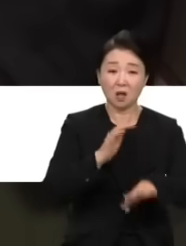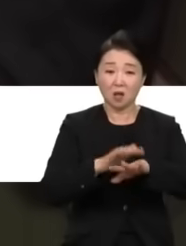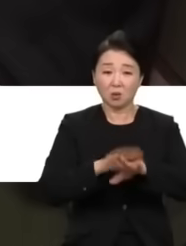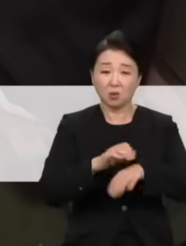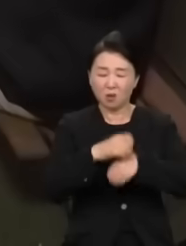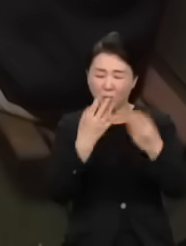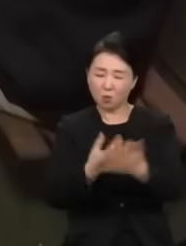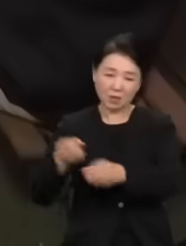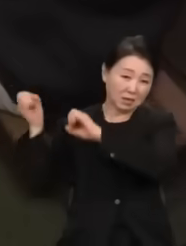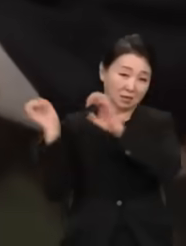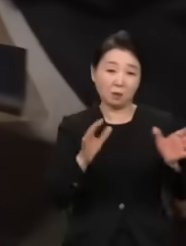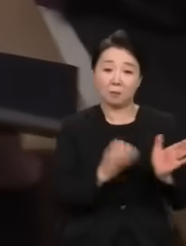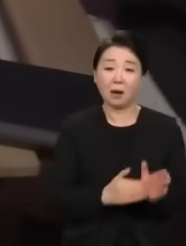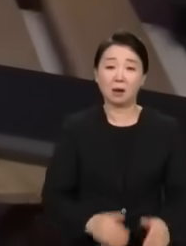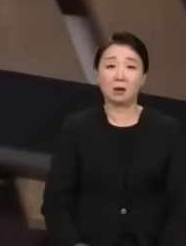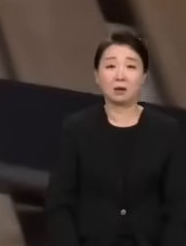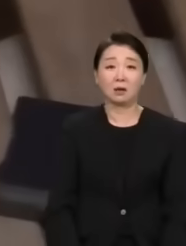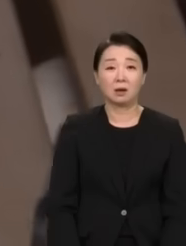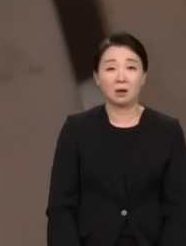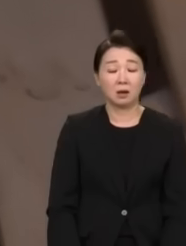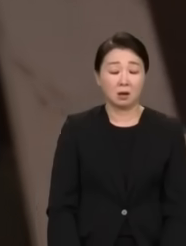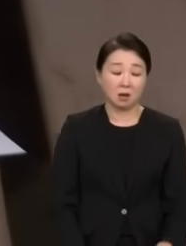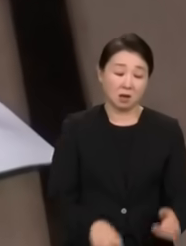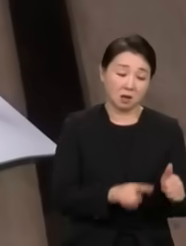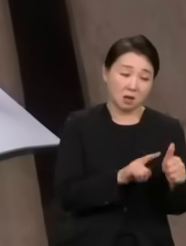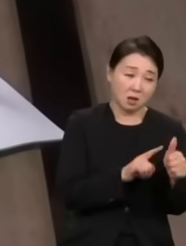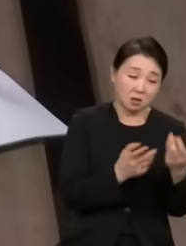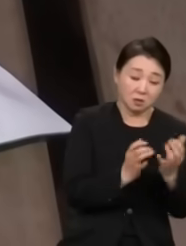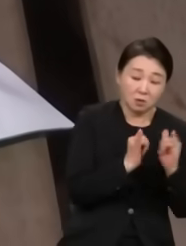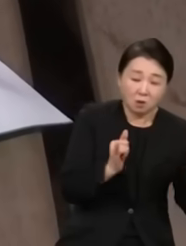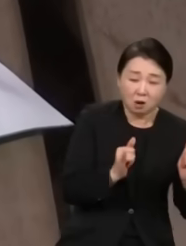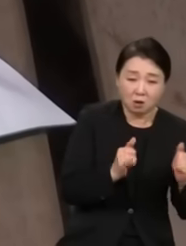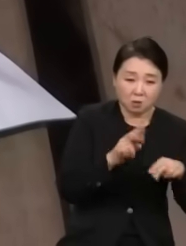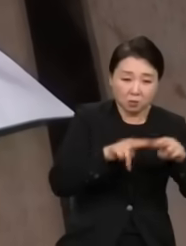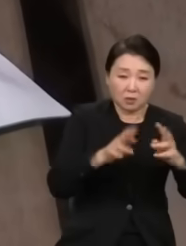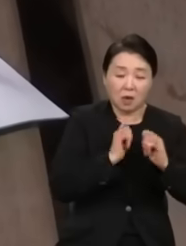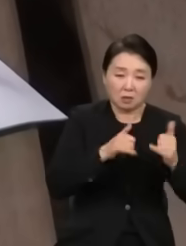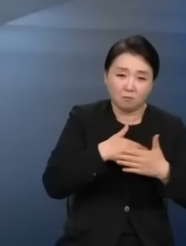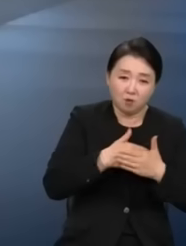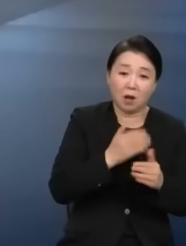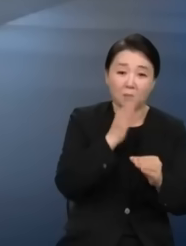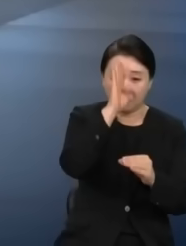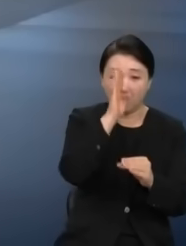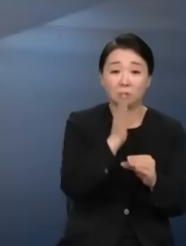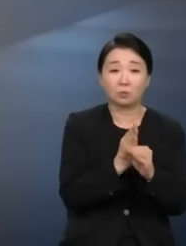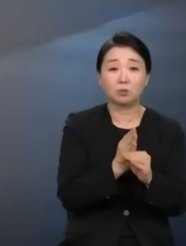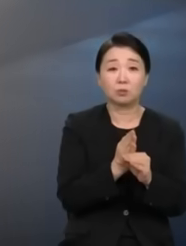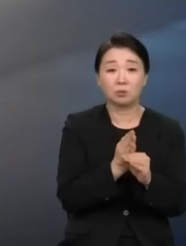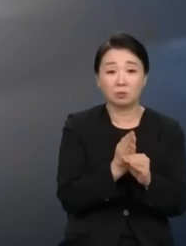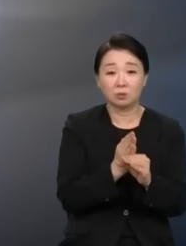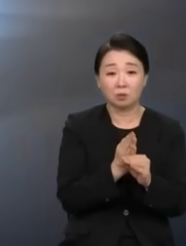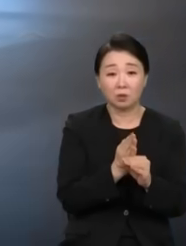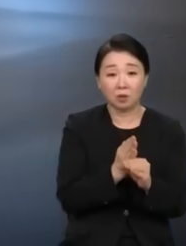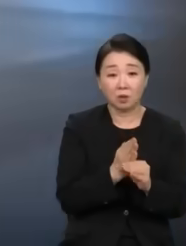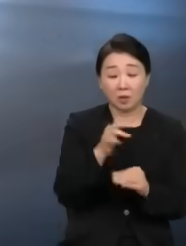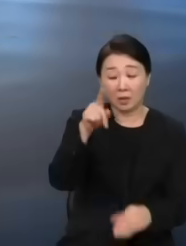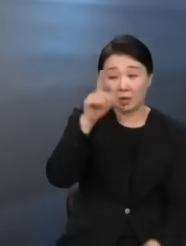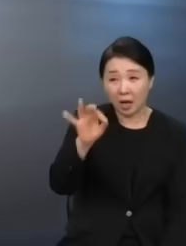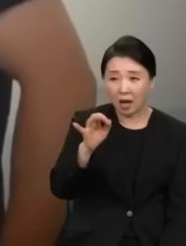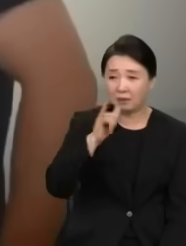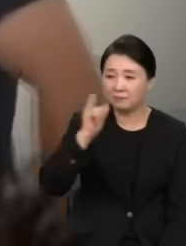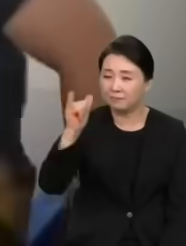집어던져요. A씨는 적지 않은 퇴사자들이 불안 증세를 겪고 있다고 했습니다. 취재진은 여러 차례 강형욱